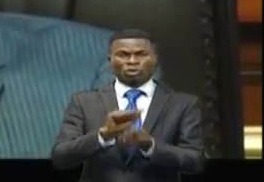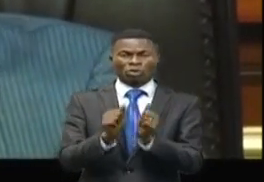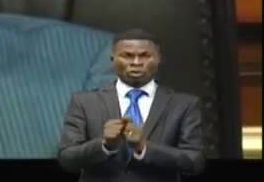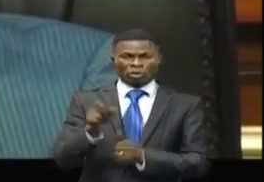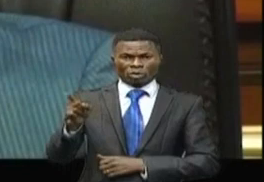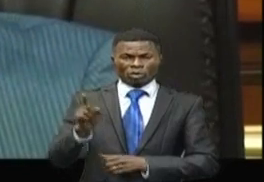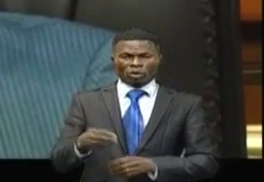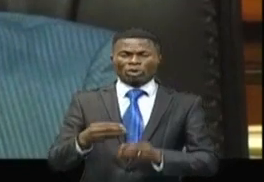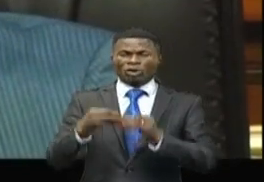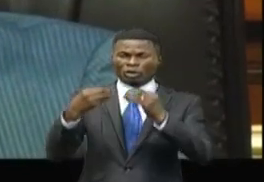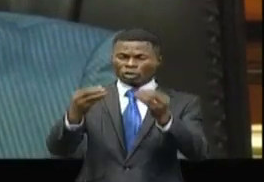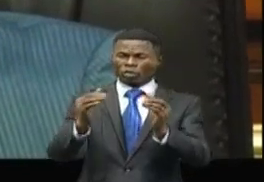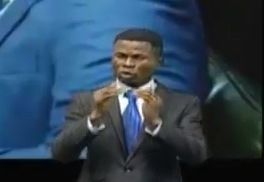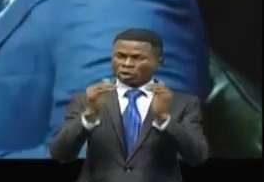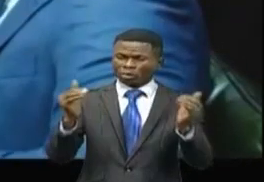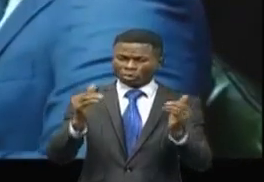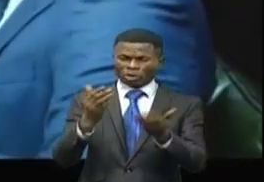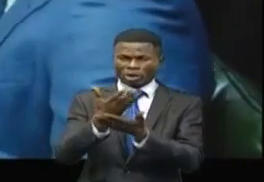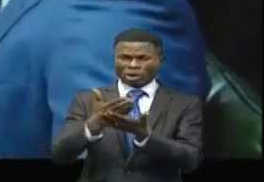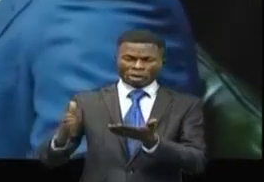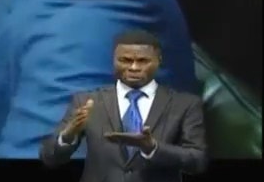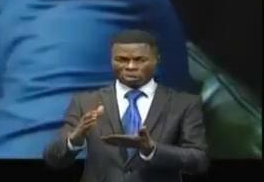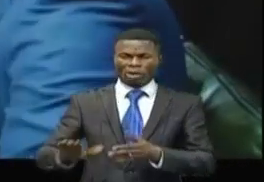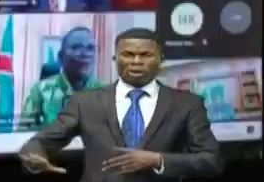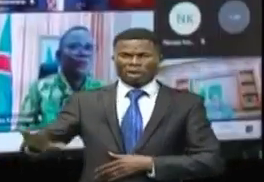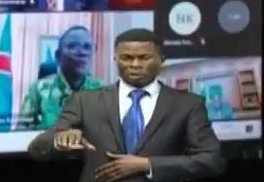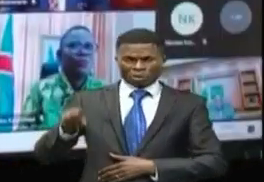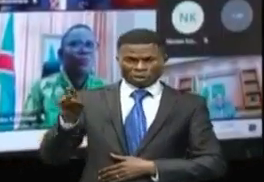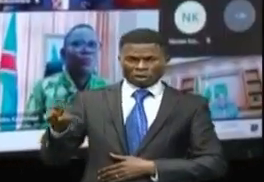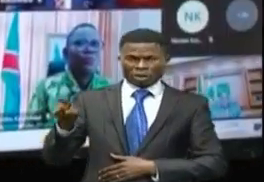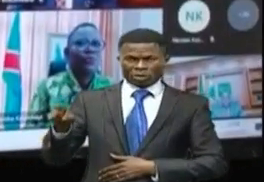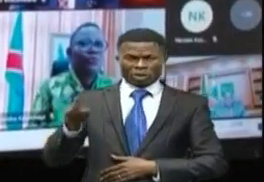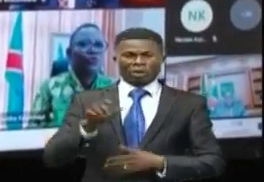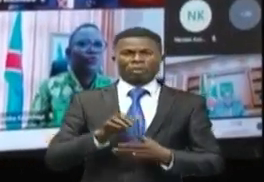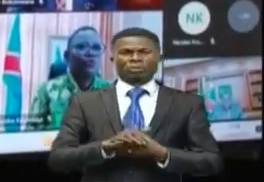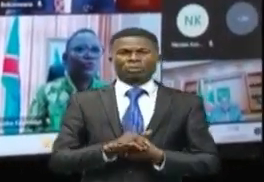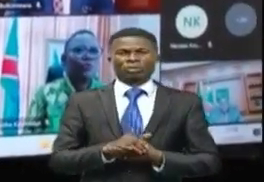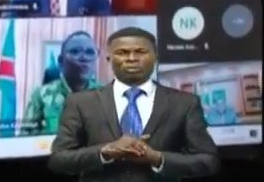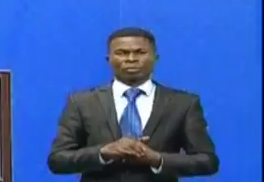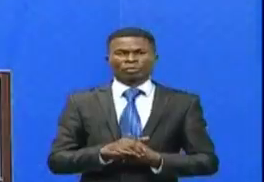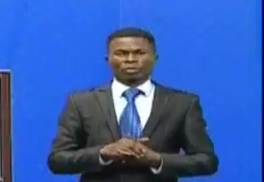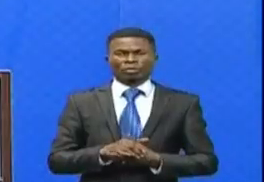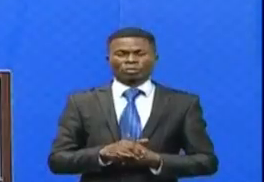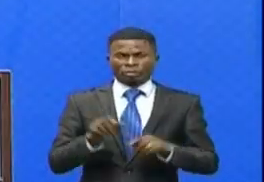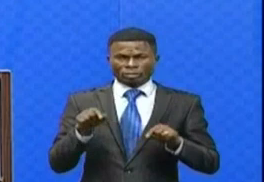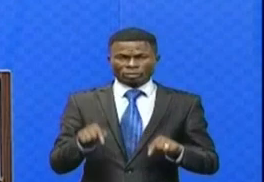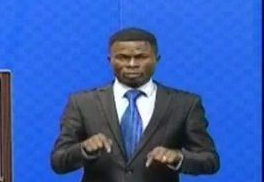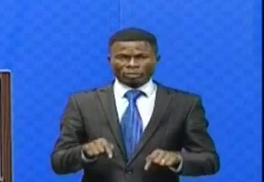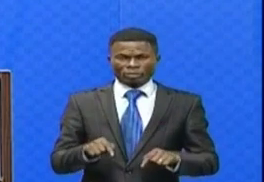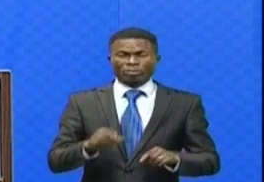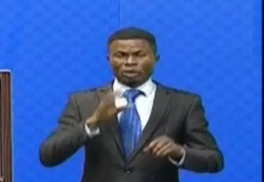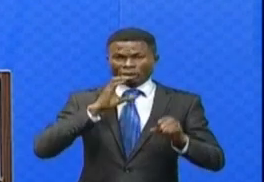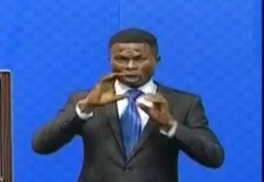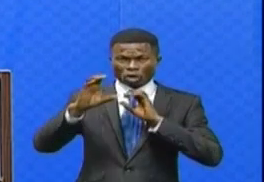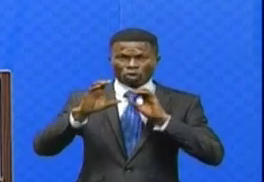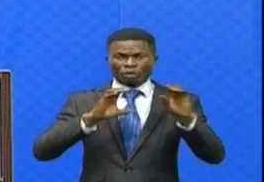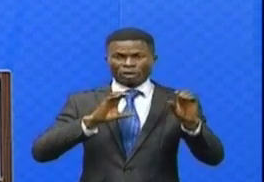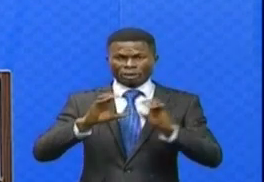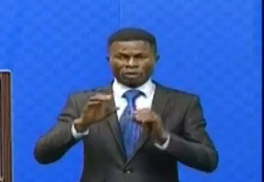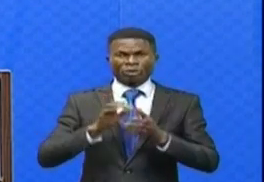un nez la sérénité dans cette partie du territoire revenant sur sa communication